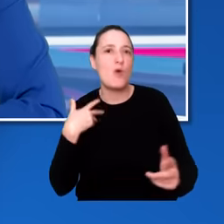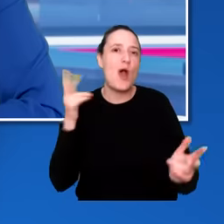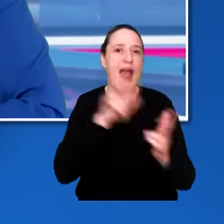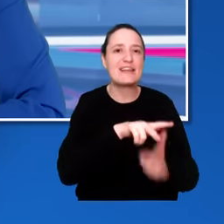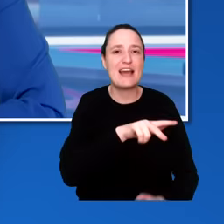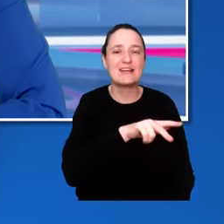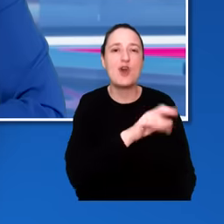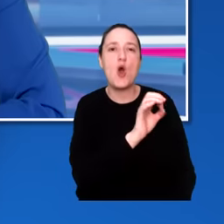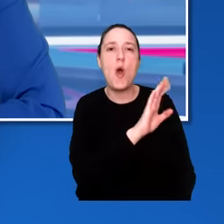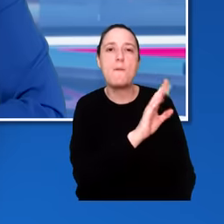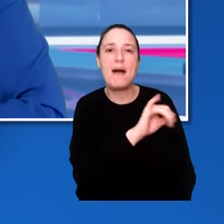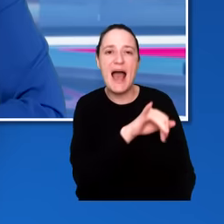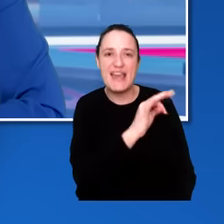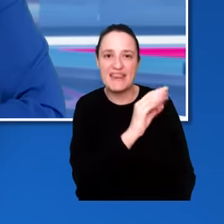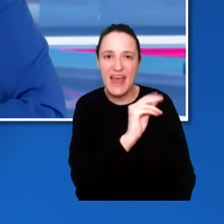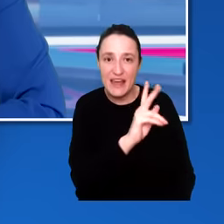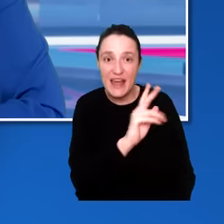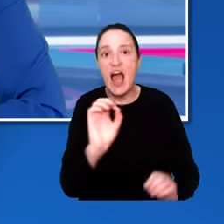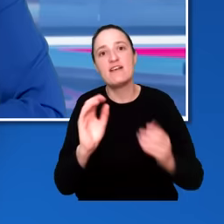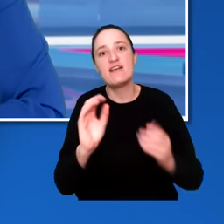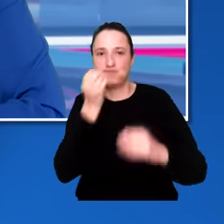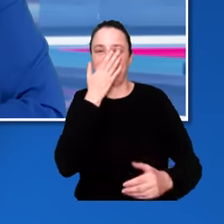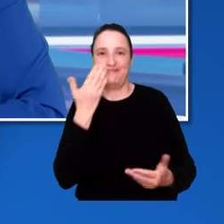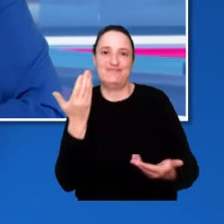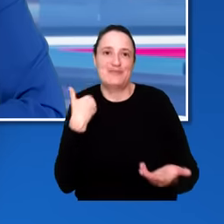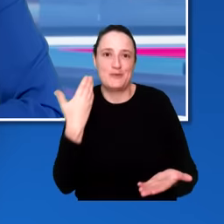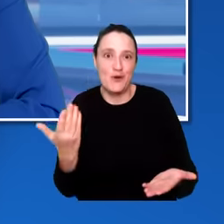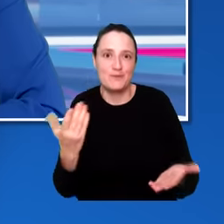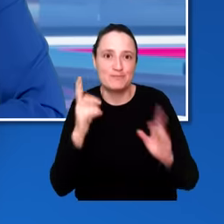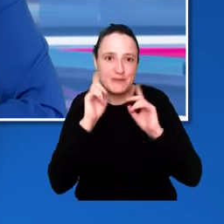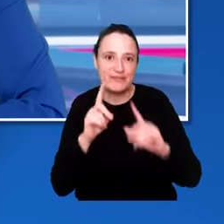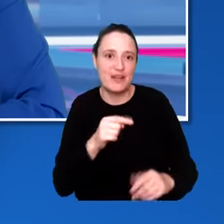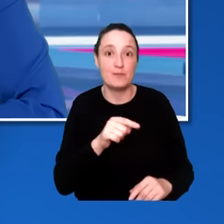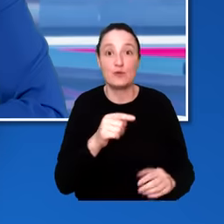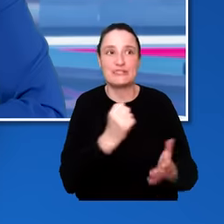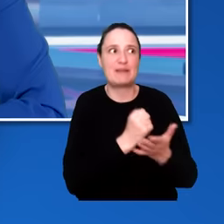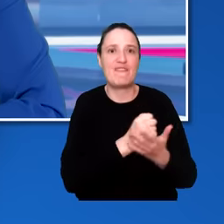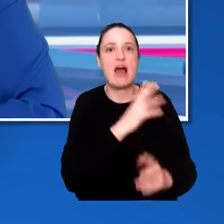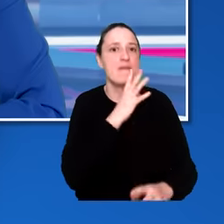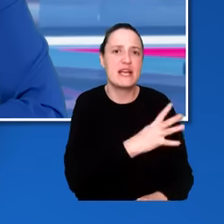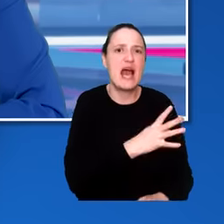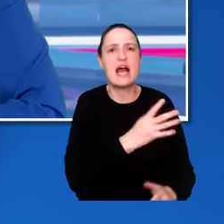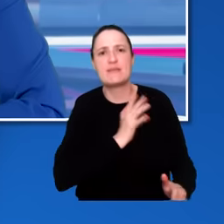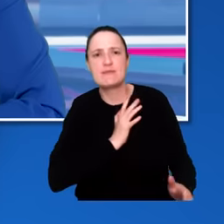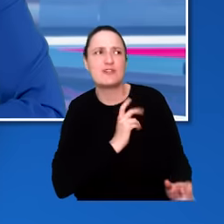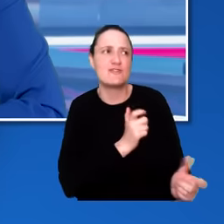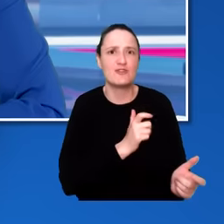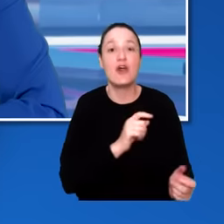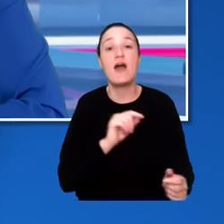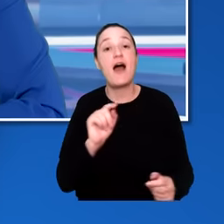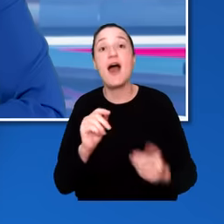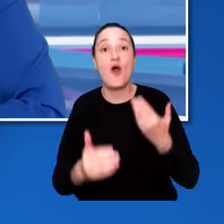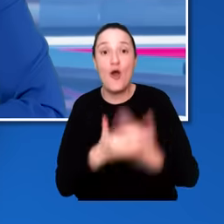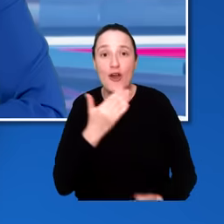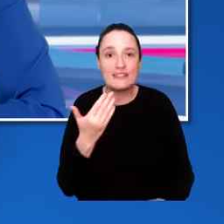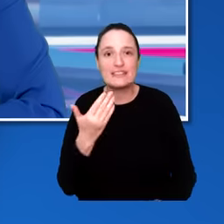działań, które mają weryfikować bezpieczeństwo energetyczne i tak dalej przy udziale Amerykanów. A z drugiej strony okazuje się, że głównym